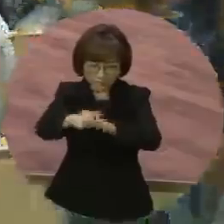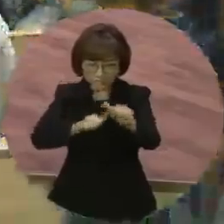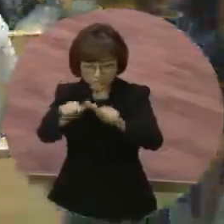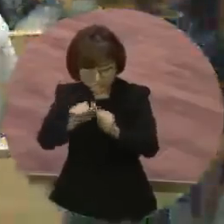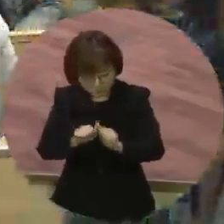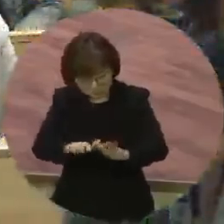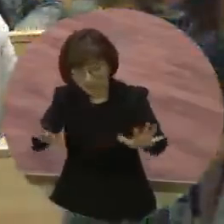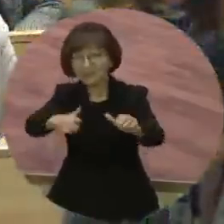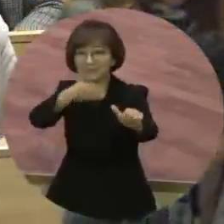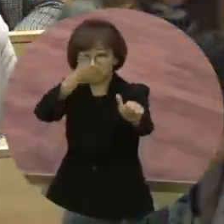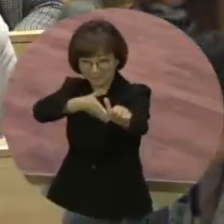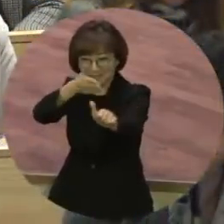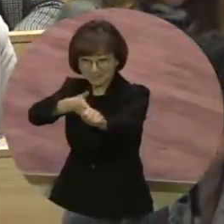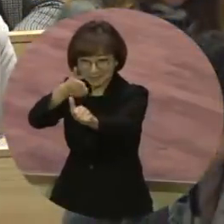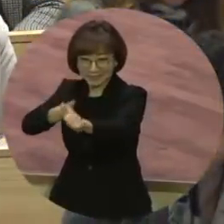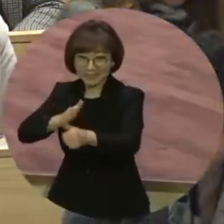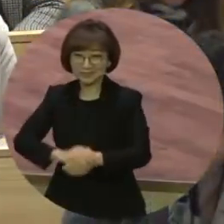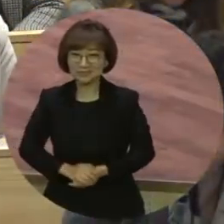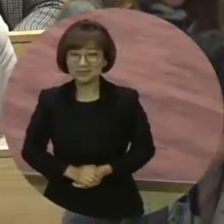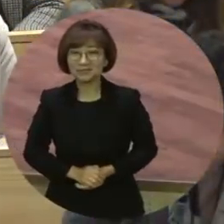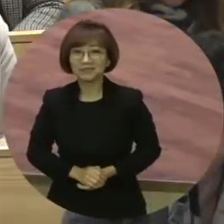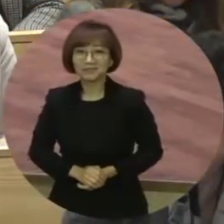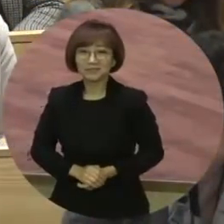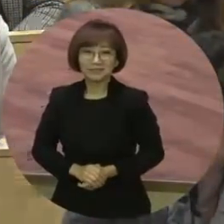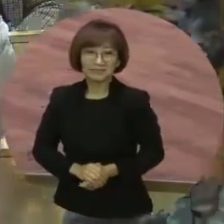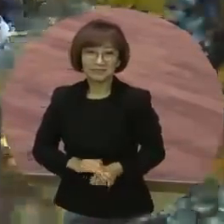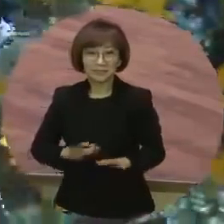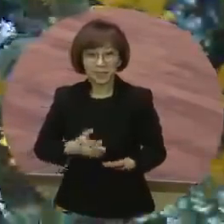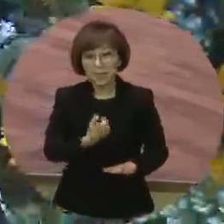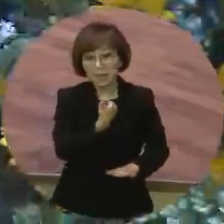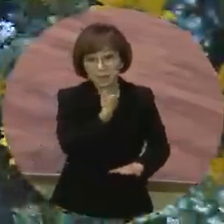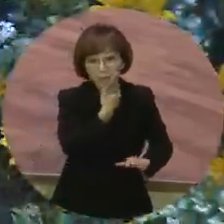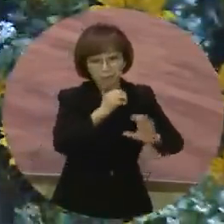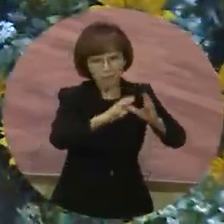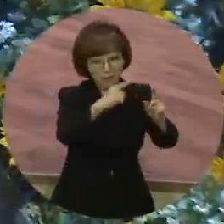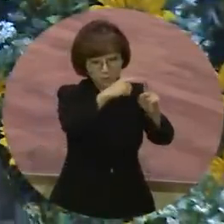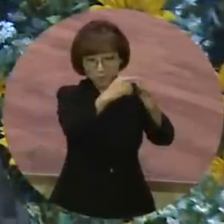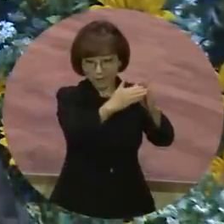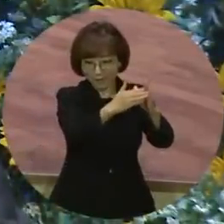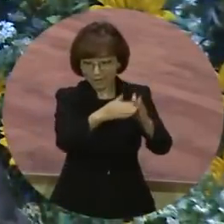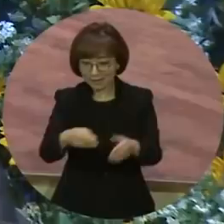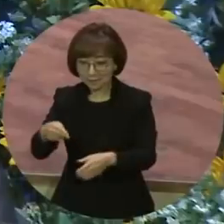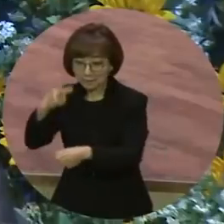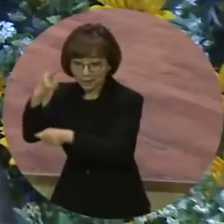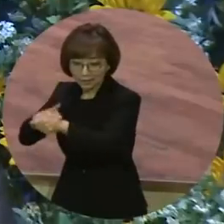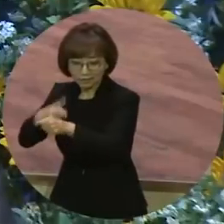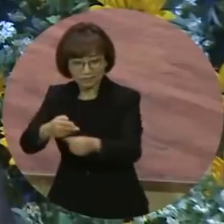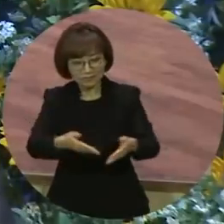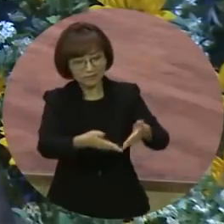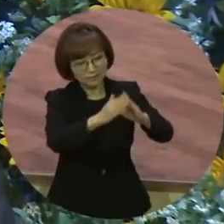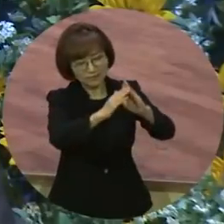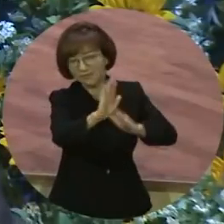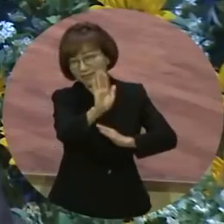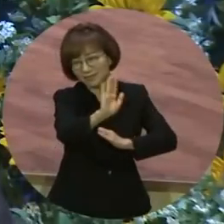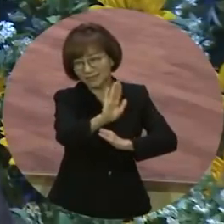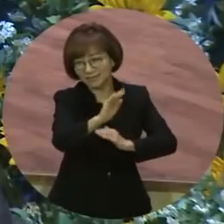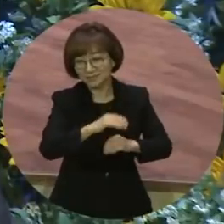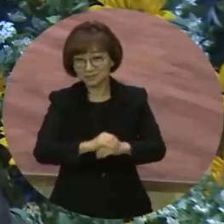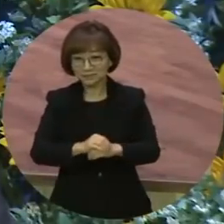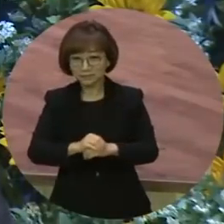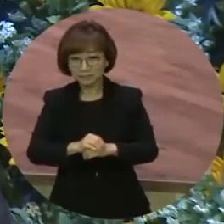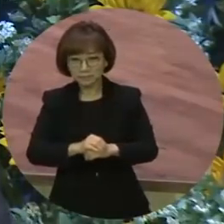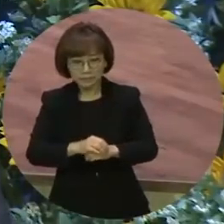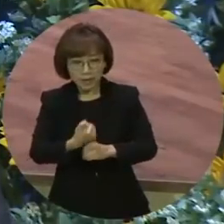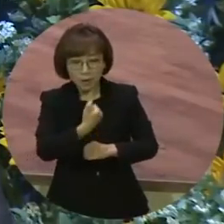바랍니다. 사실 로마 교회는 바울이 직접 세운 교회가 아니에요. 누가